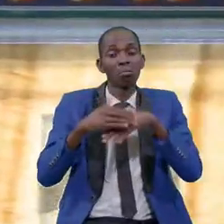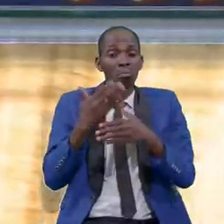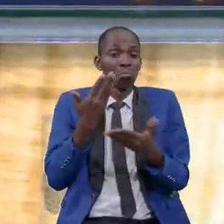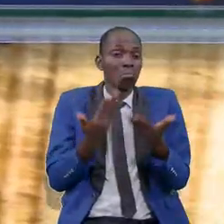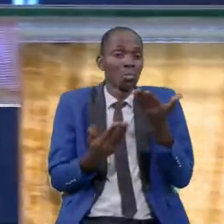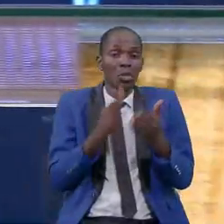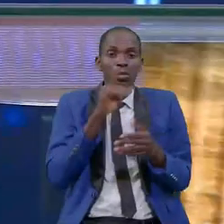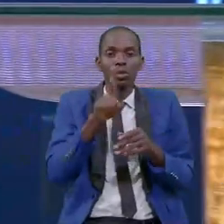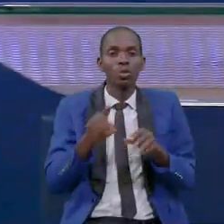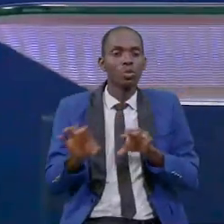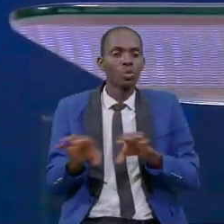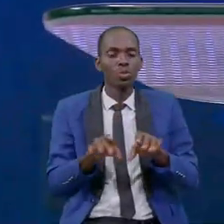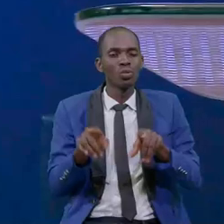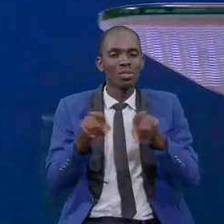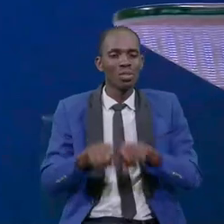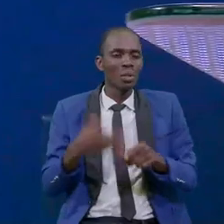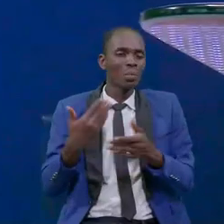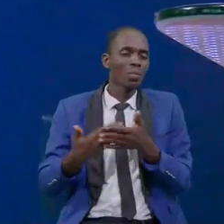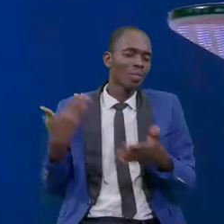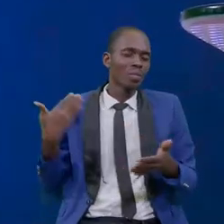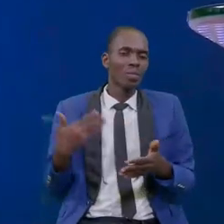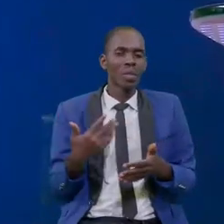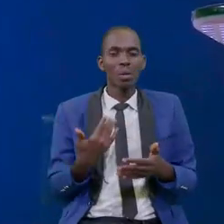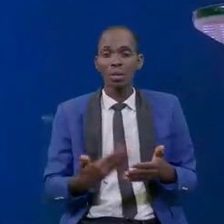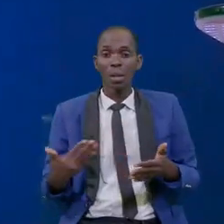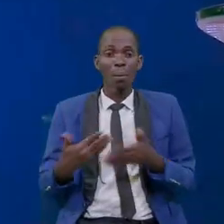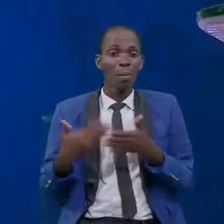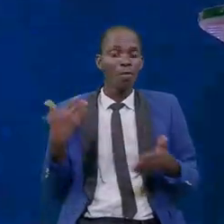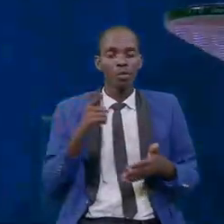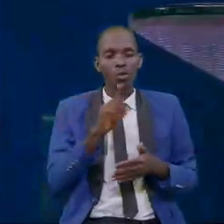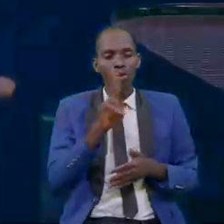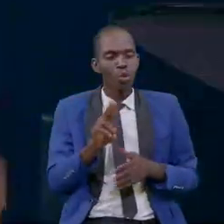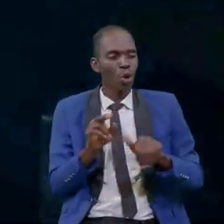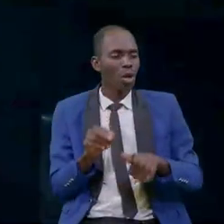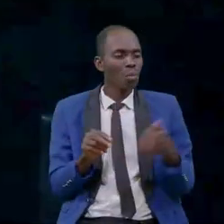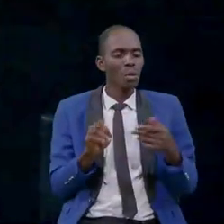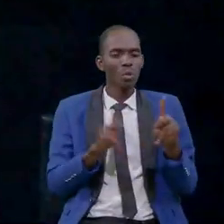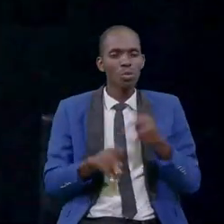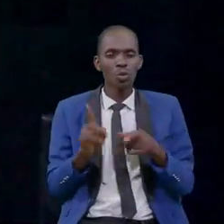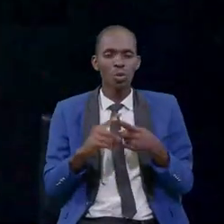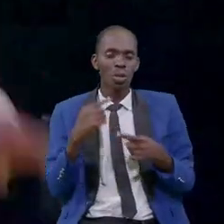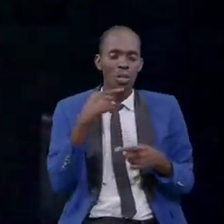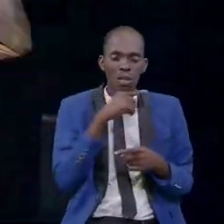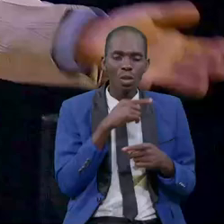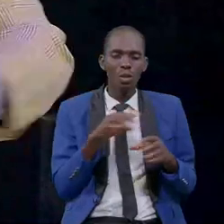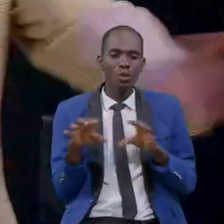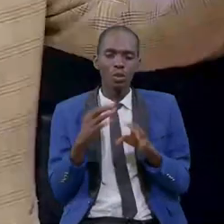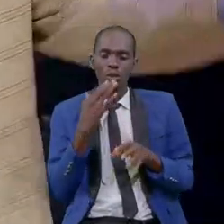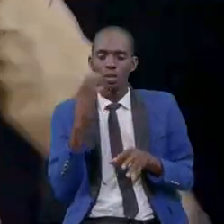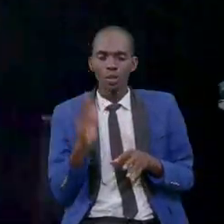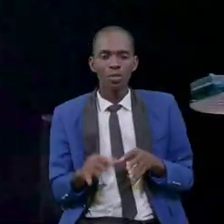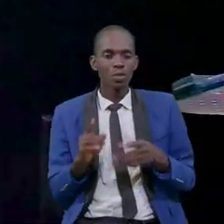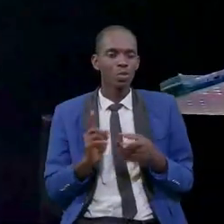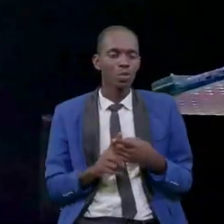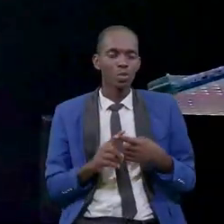quelque chose de cette manière, tu utilises les gens à faire le mal, tu utilises les gens à mentir, tu utilises les gens à